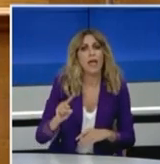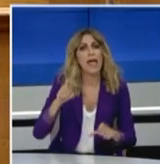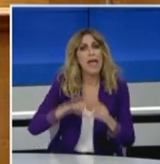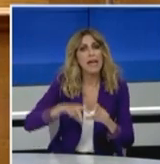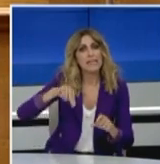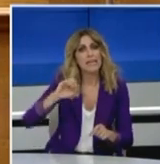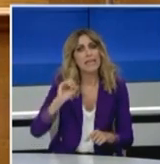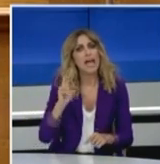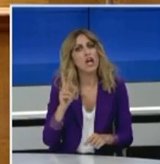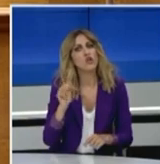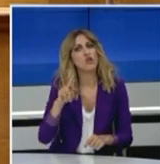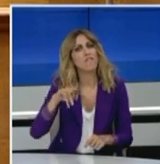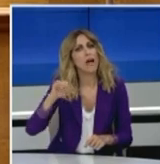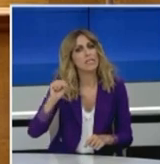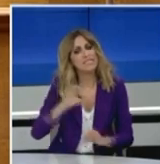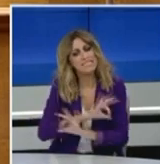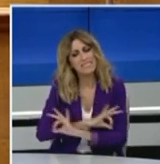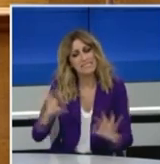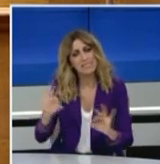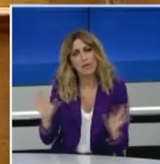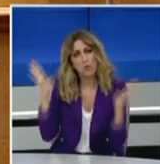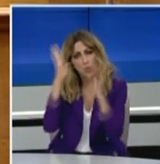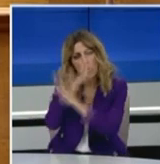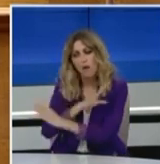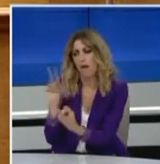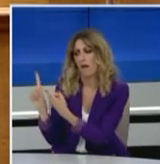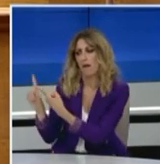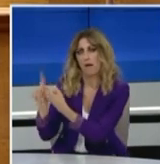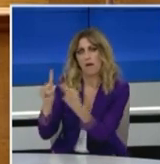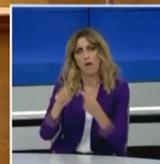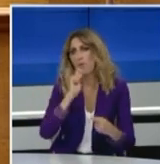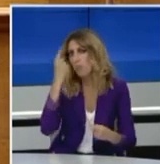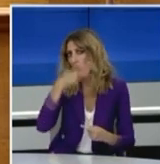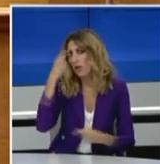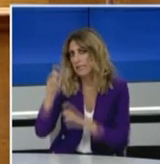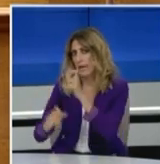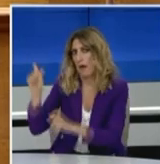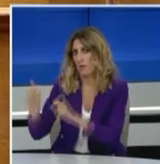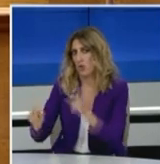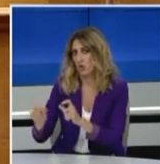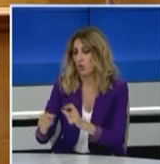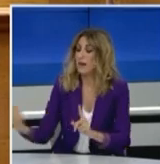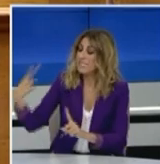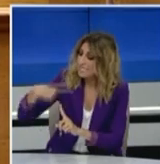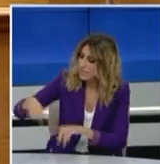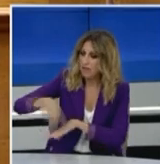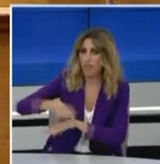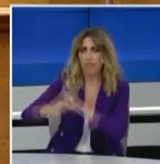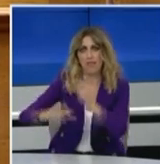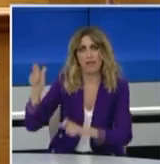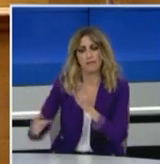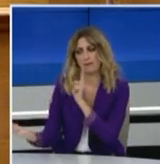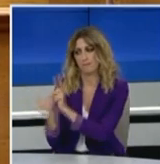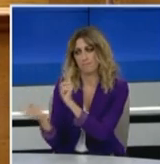με πρόσωπα που αν μη τι άλλο ακουμπούσαν, είχαν σχέση με την πολιτική και δικαστική εξουσία.